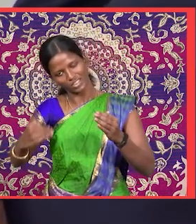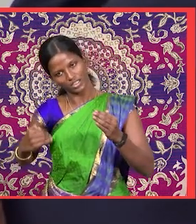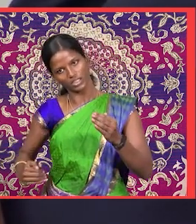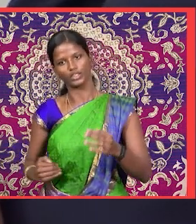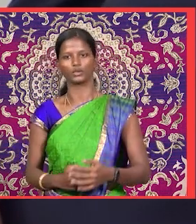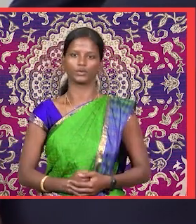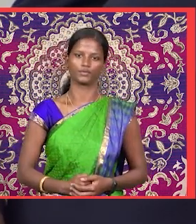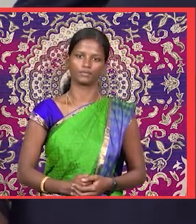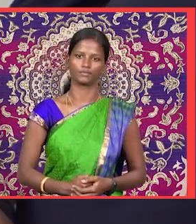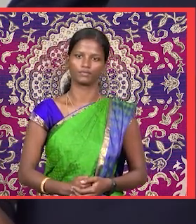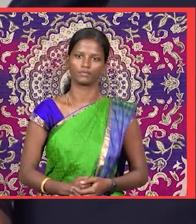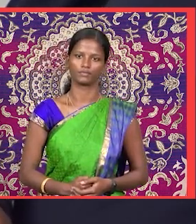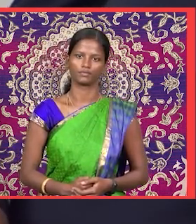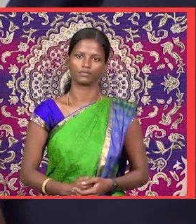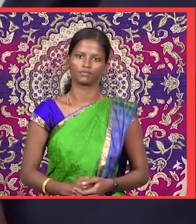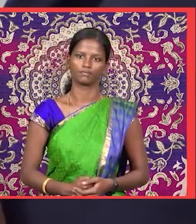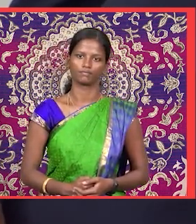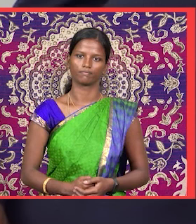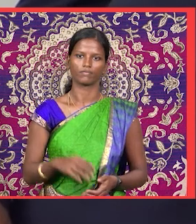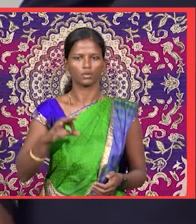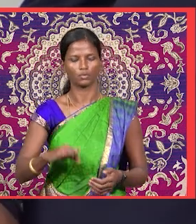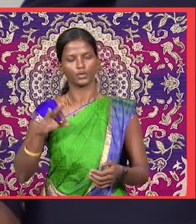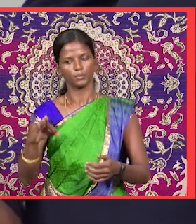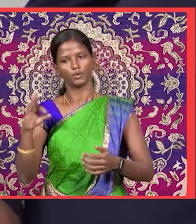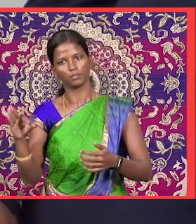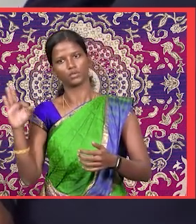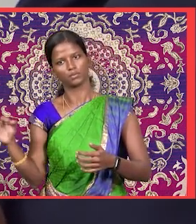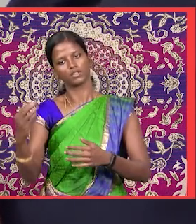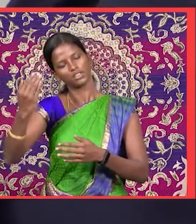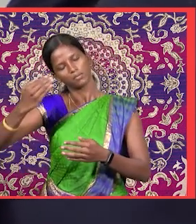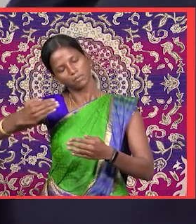1 0 3 9 மீதி 1. ஸோ புள்ளி வச்சு 0 சேர்த்துக்கிறோம்.